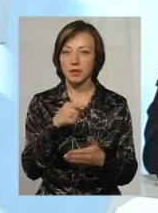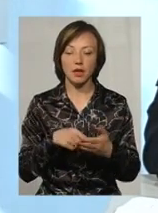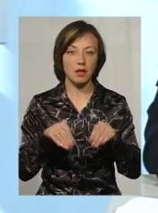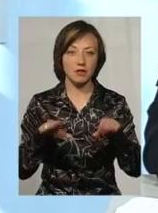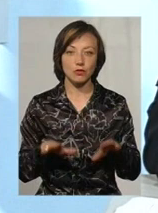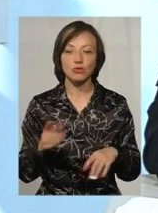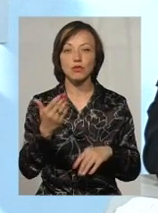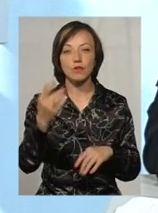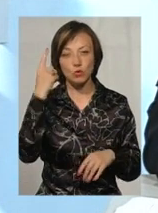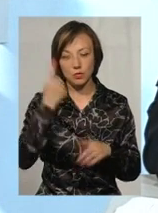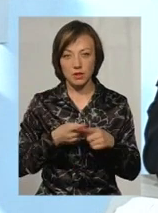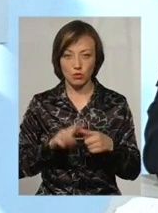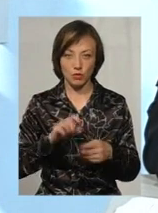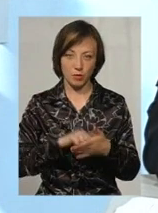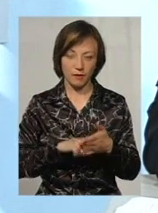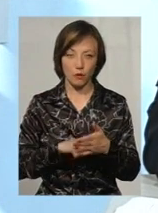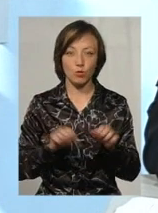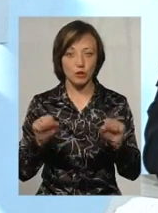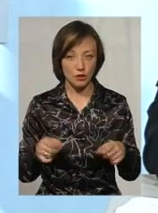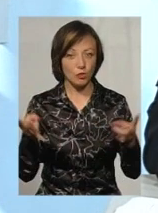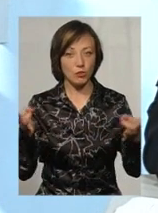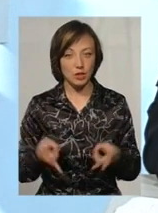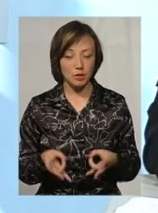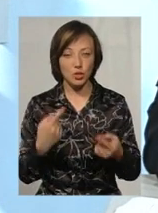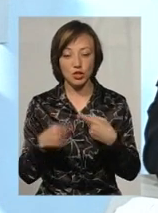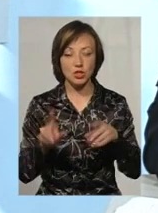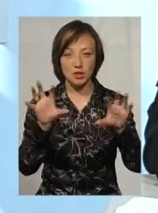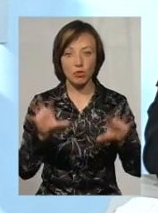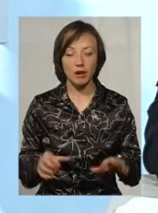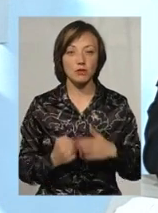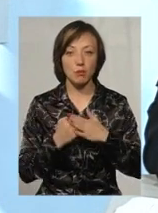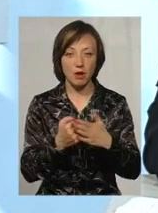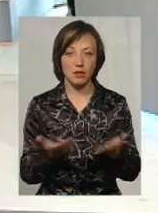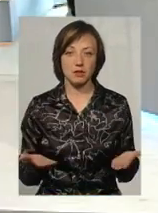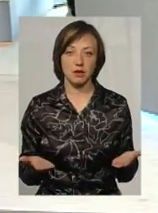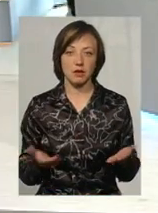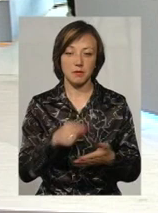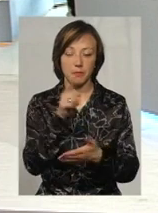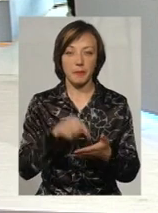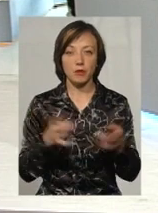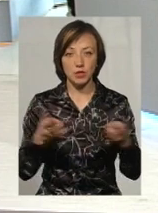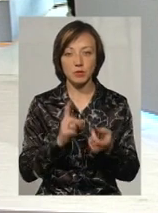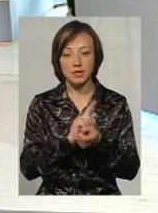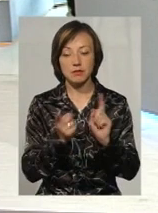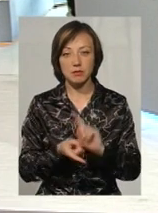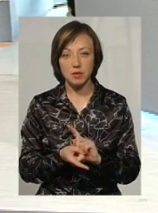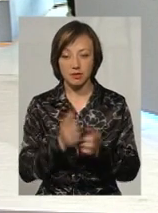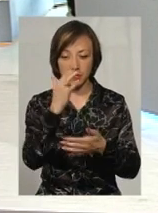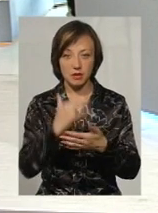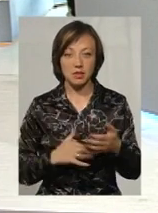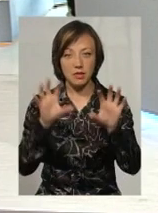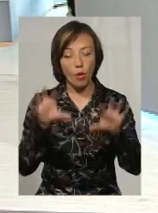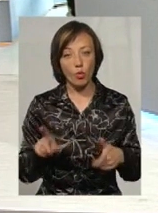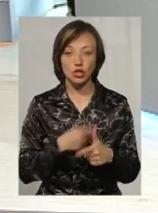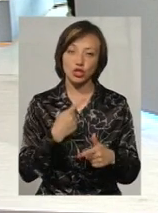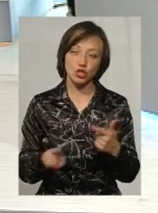вирішиться. Що ви думаєте з цього приводу? Можливо, потрібна інша законодавча база, потрібно змінювати там кодекси і закони,